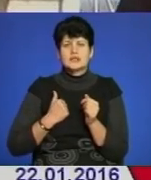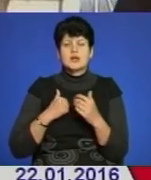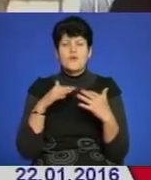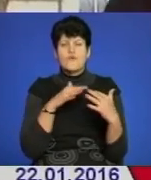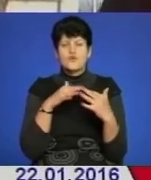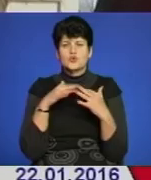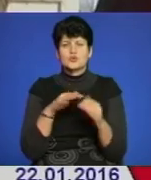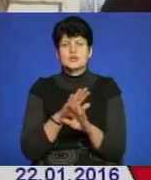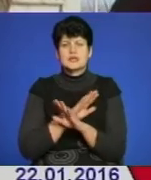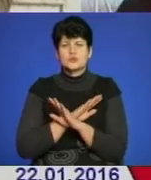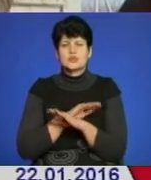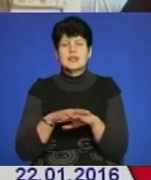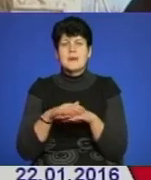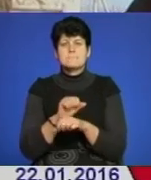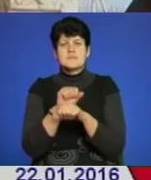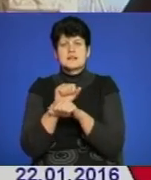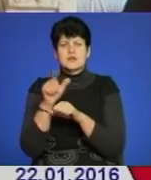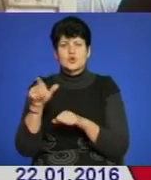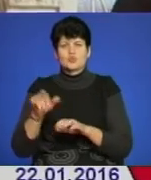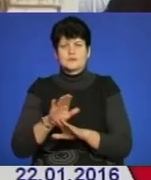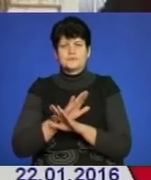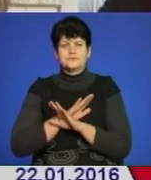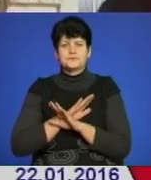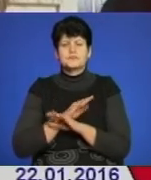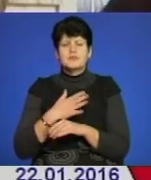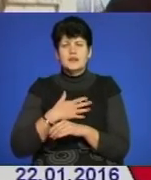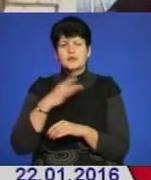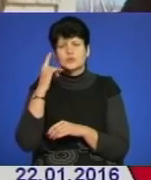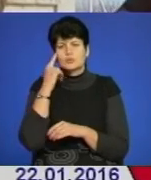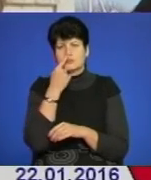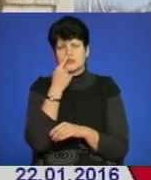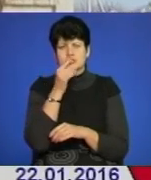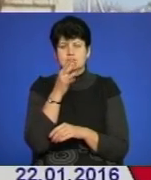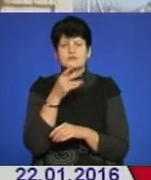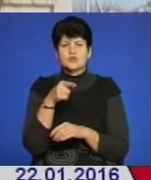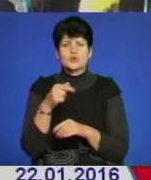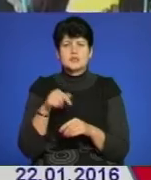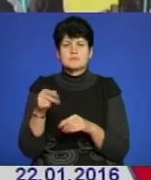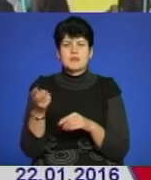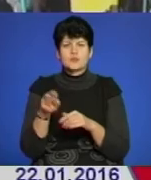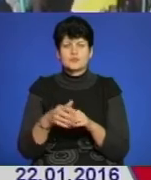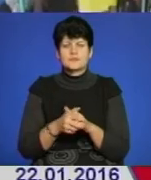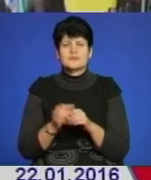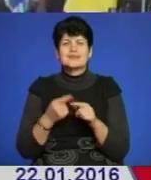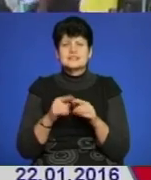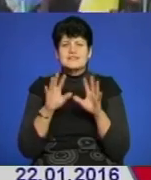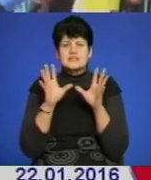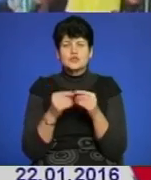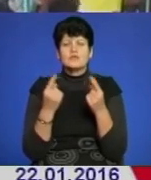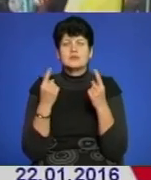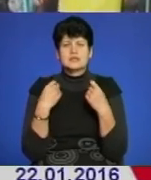воюють гину на то, і на Майдані люди загинули. Я думаю, найближчим часом вона до нас прийде. Це взагалі-то велике